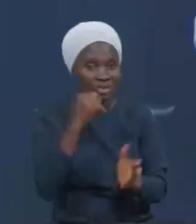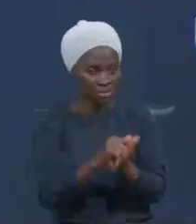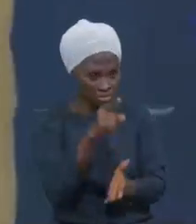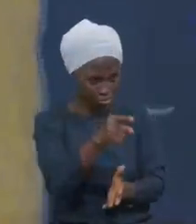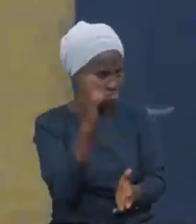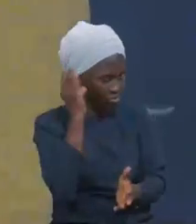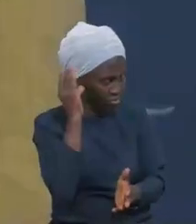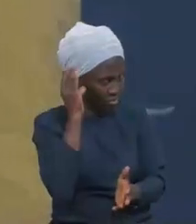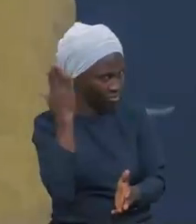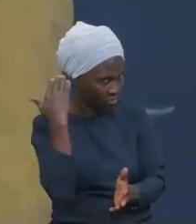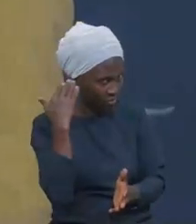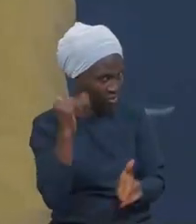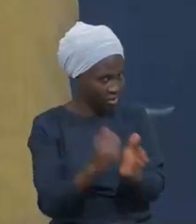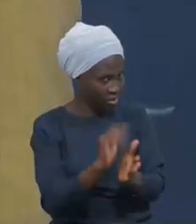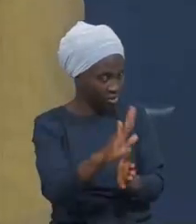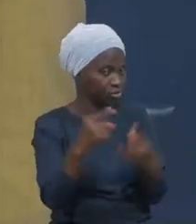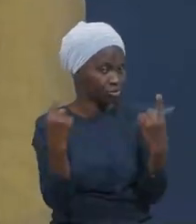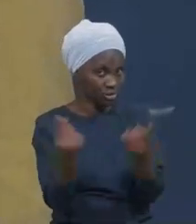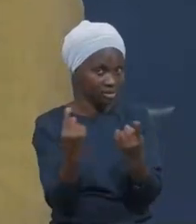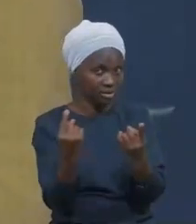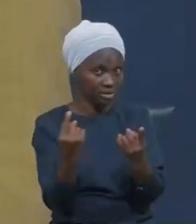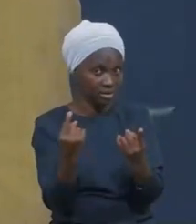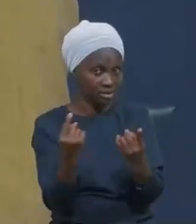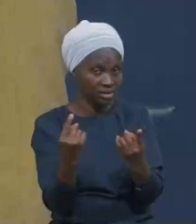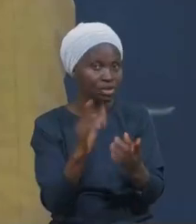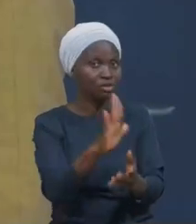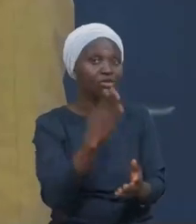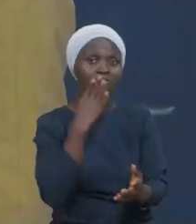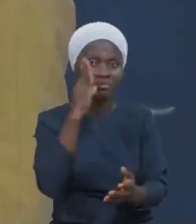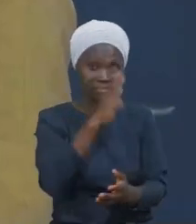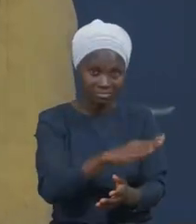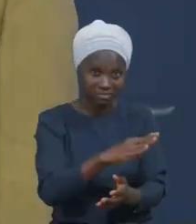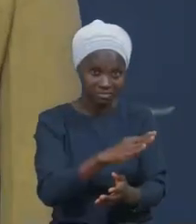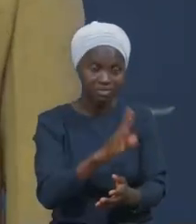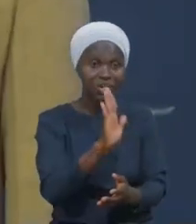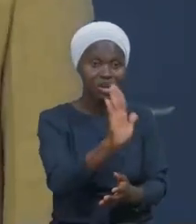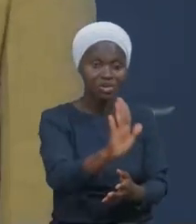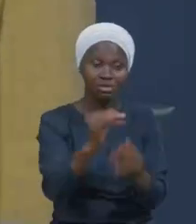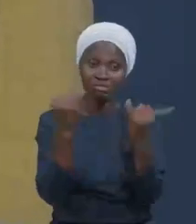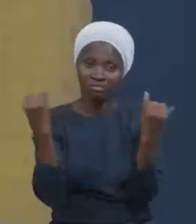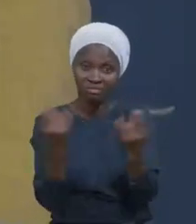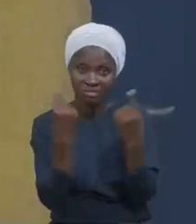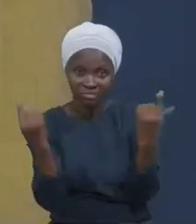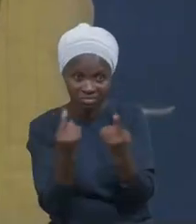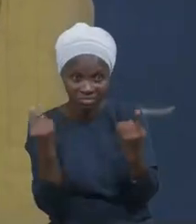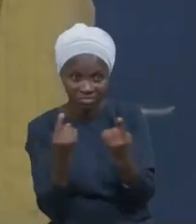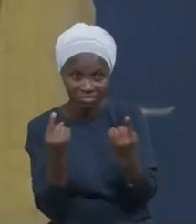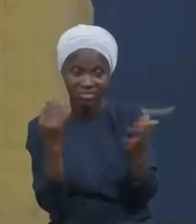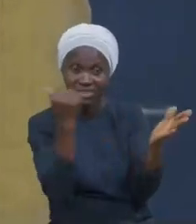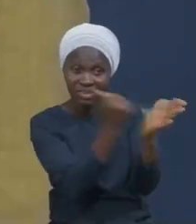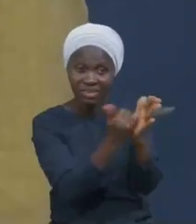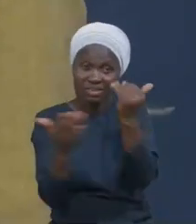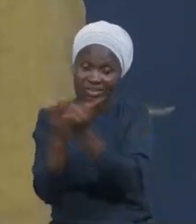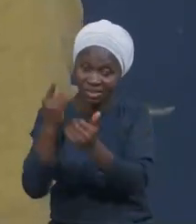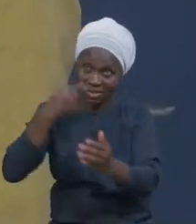tes péchés, ton mal, tes transgressions m'ont cloué